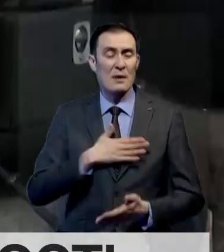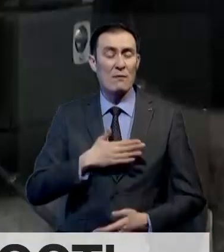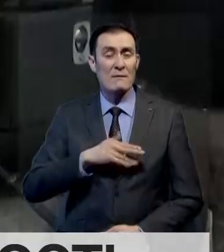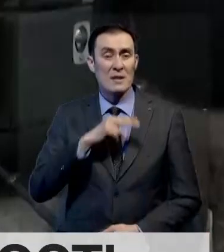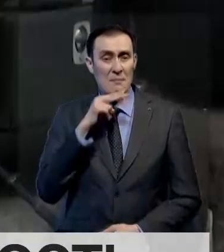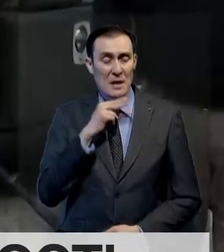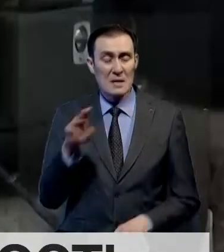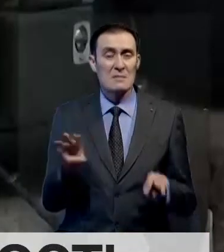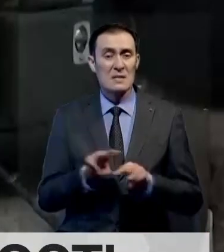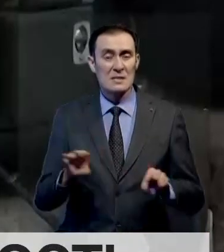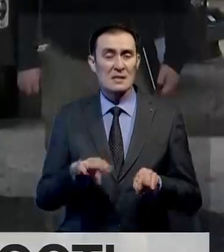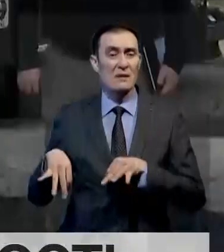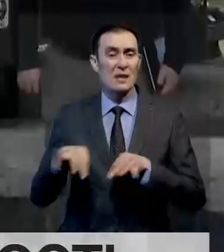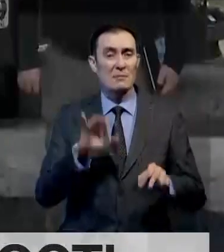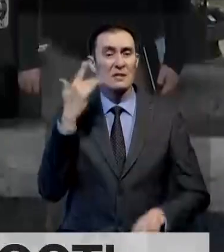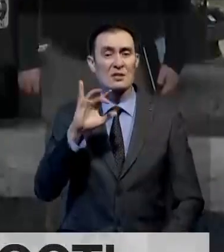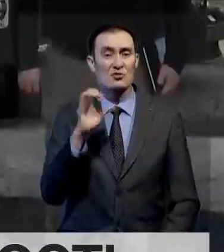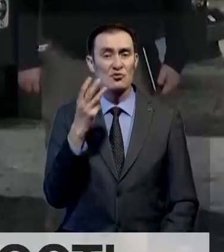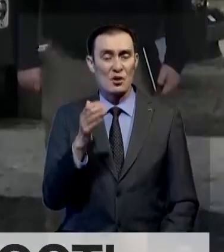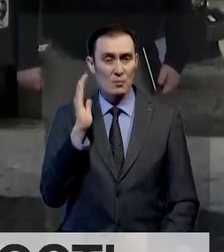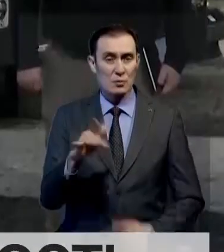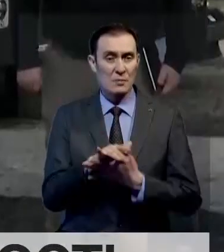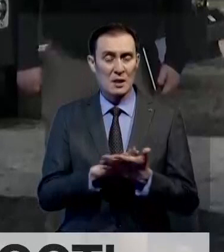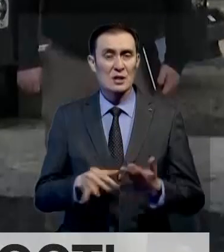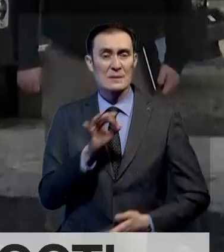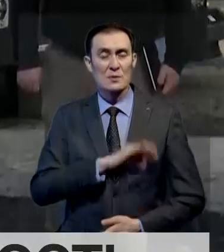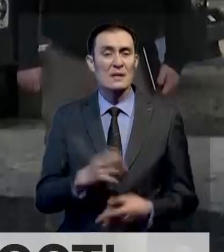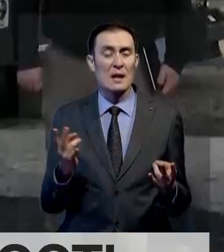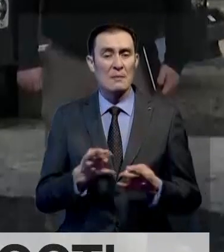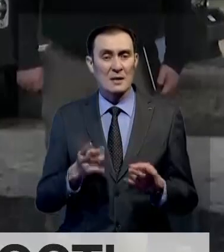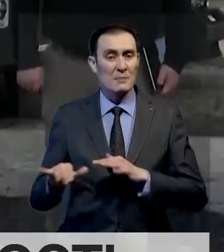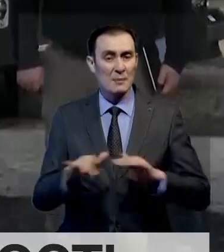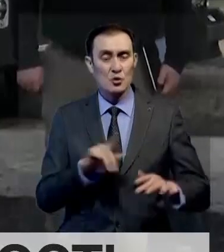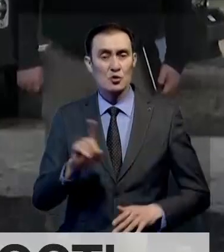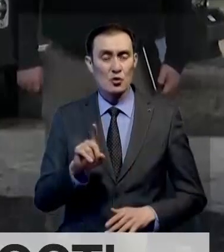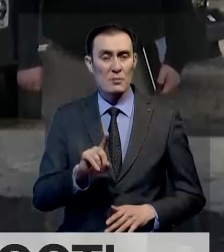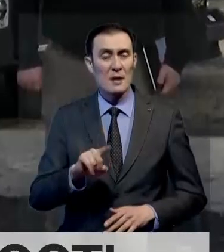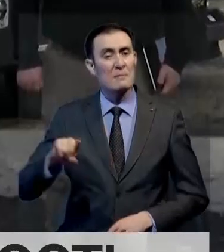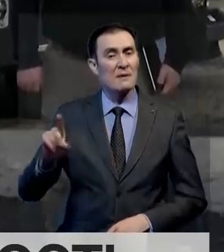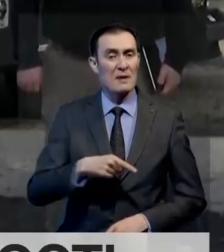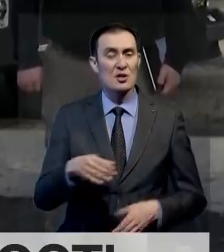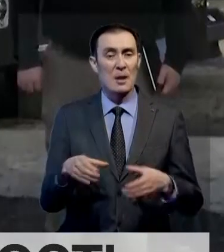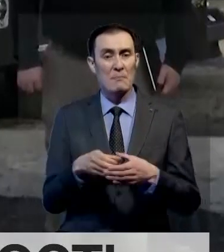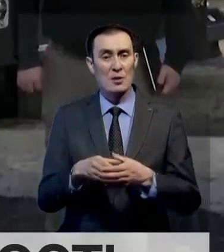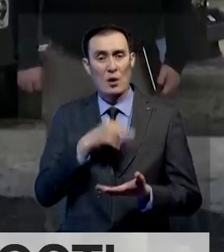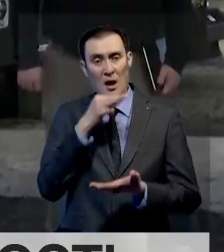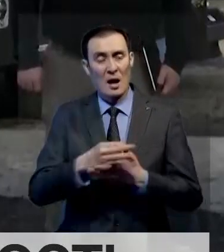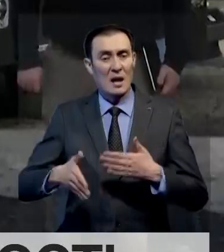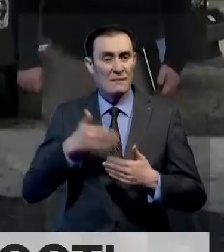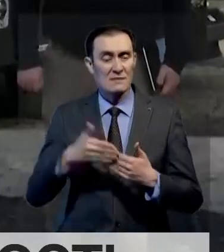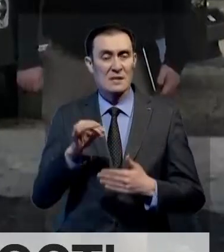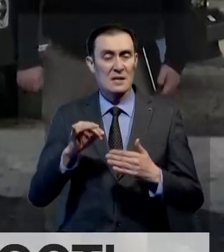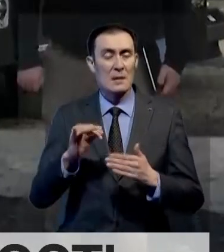внимания. Министерство транспорта США будет продолжать использовать все инструменты, чтобы привлечь компанию к ответственности и